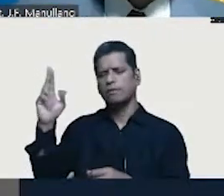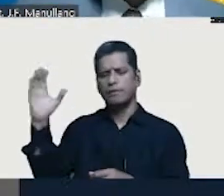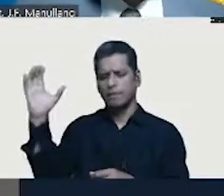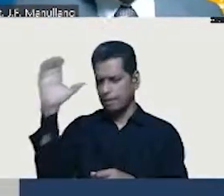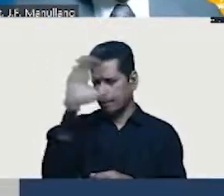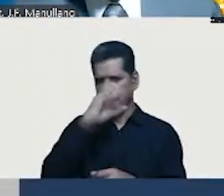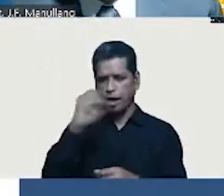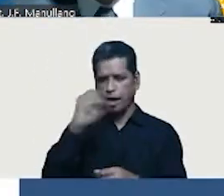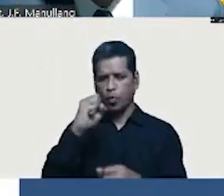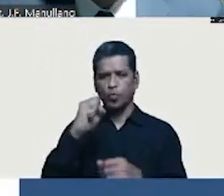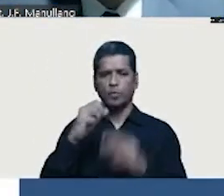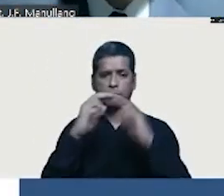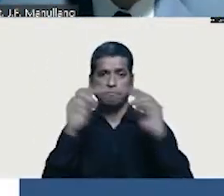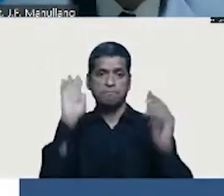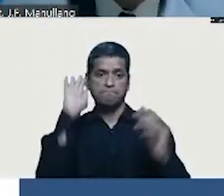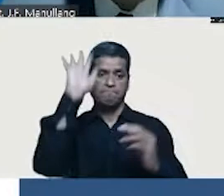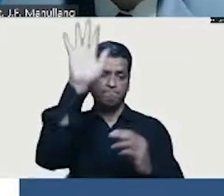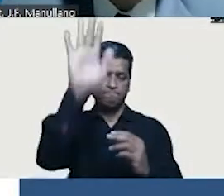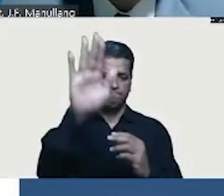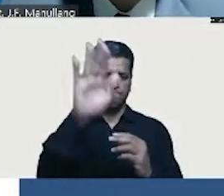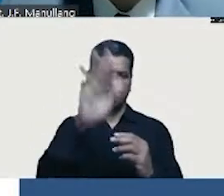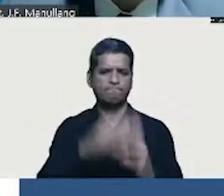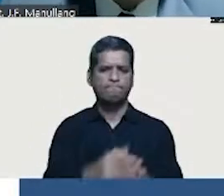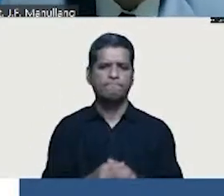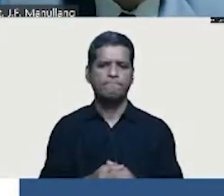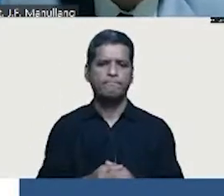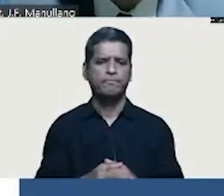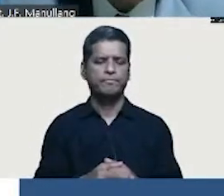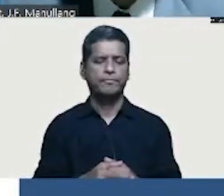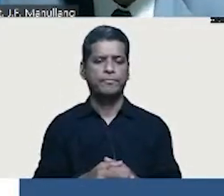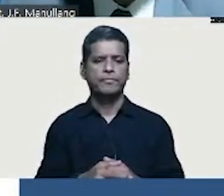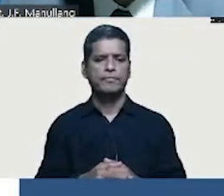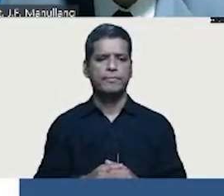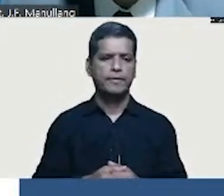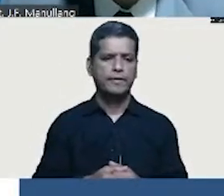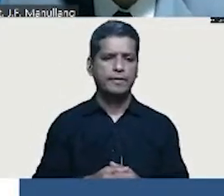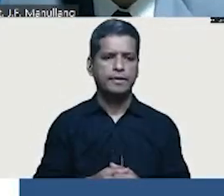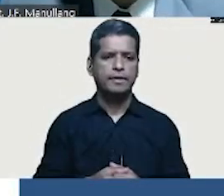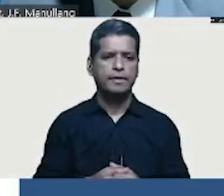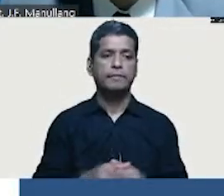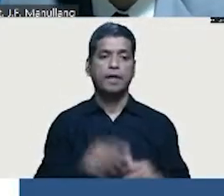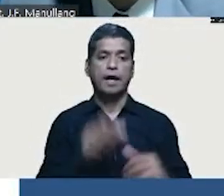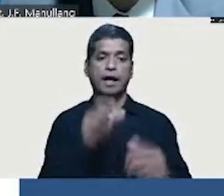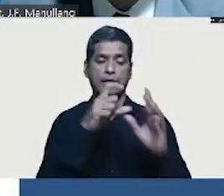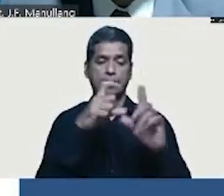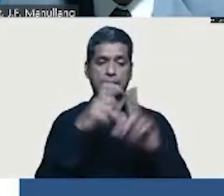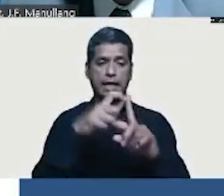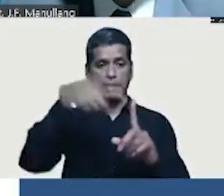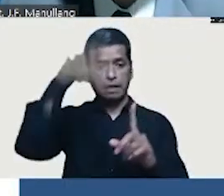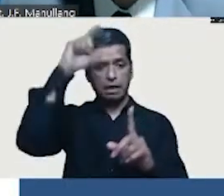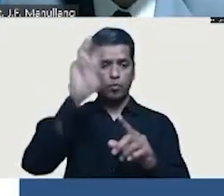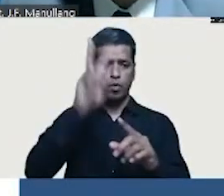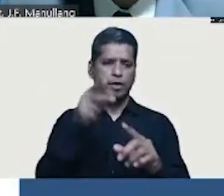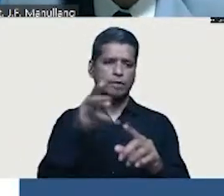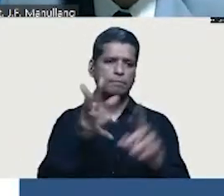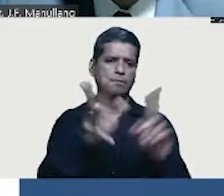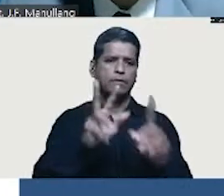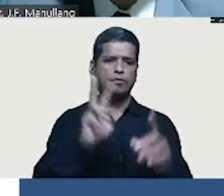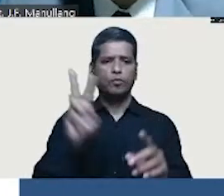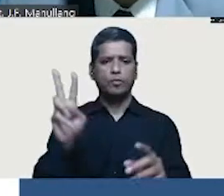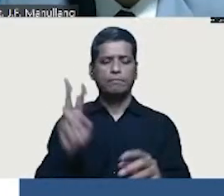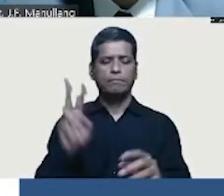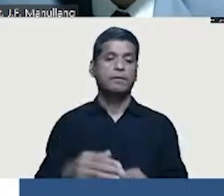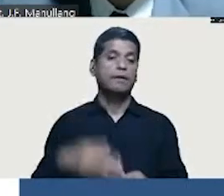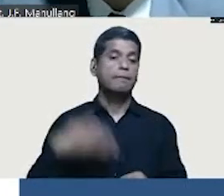segala hal Daniel dua ayat 19-22 dikatakan makan Asia itu lagi apa itu kalau kita baca